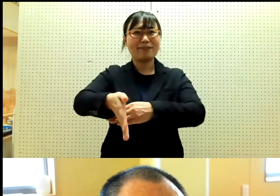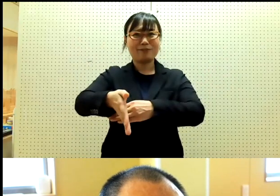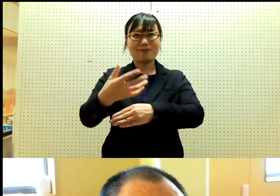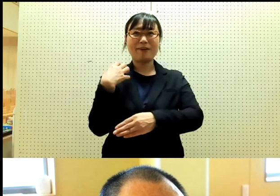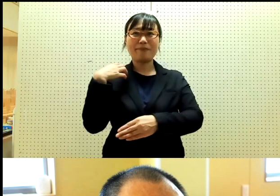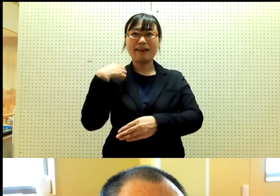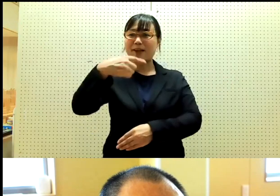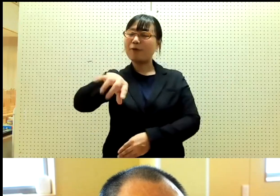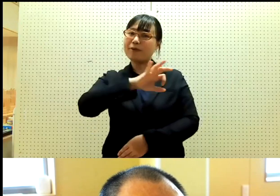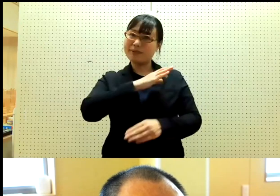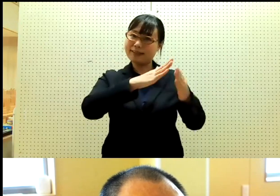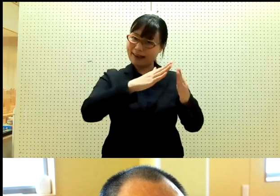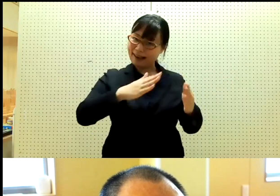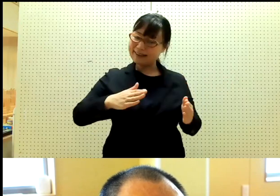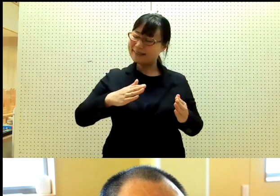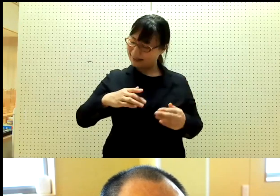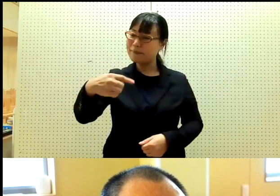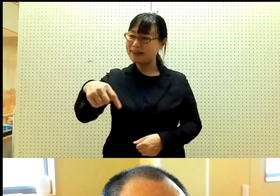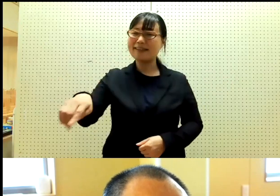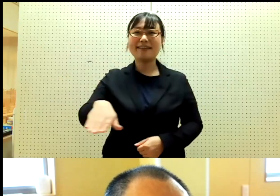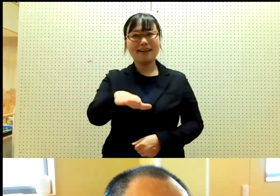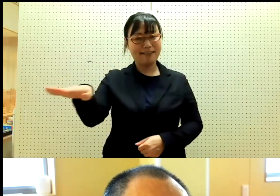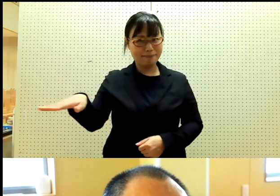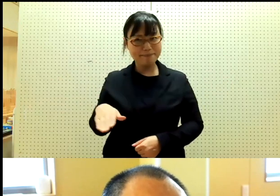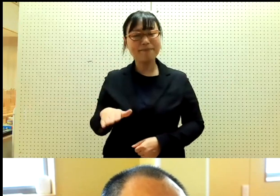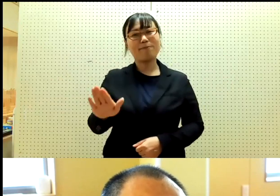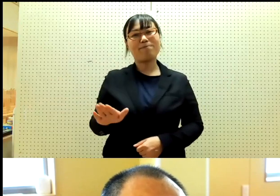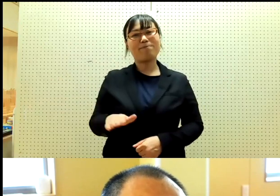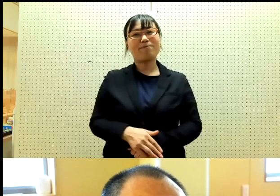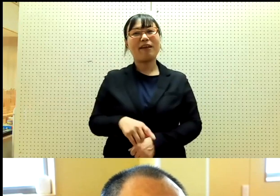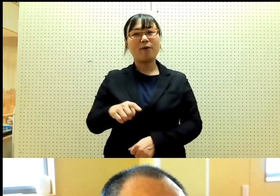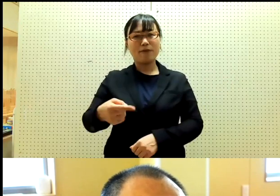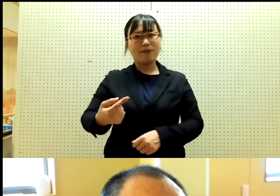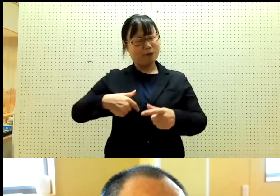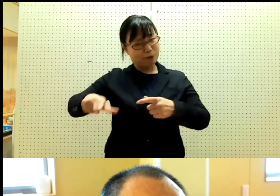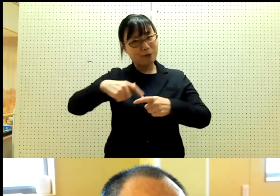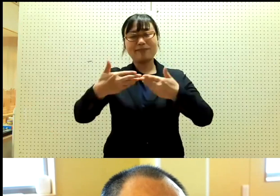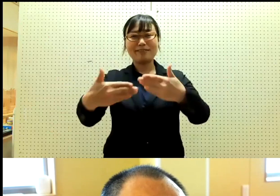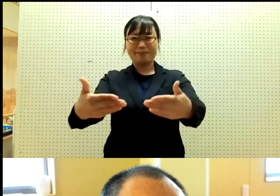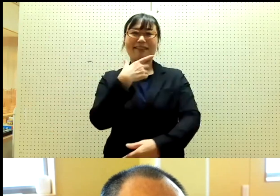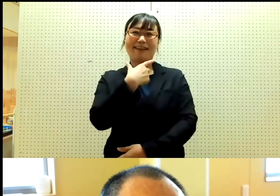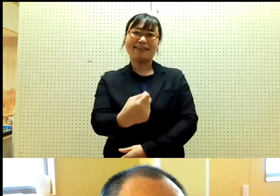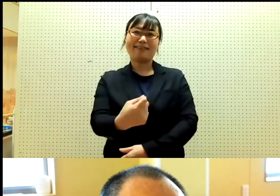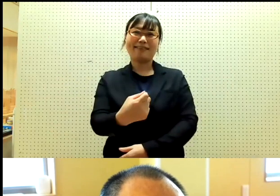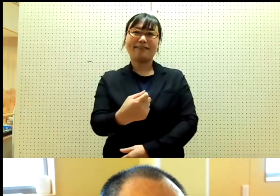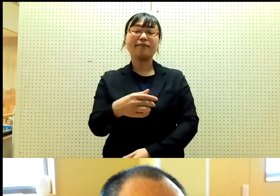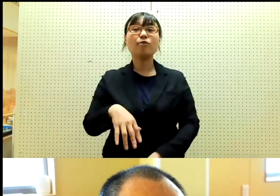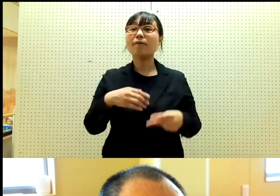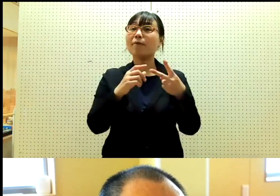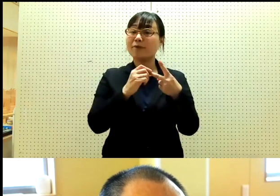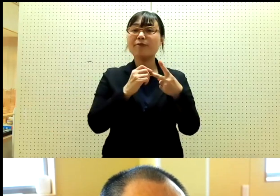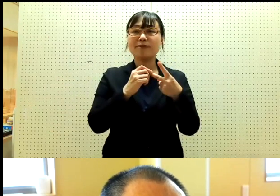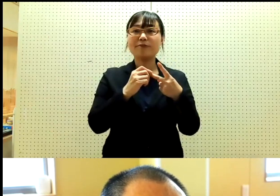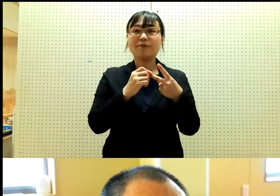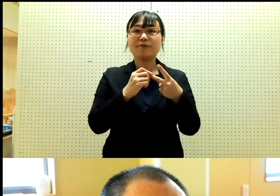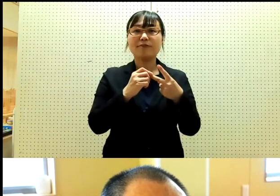っているので、やっぱりそこをどんどん進めていきたいなっていうふうに思っています。それからもう一つここでお話をさせていただい